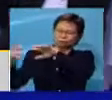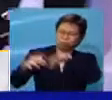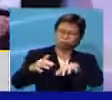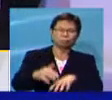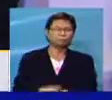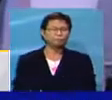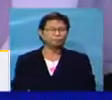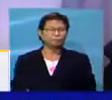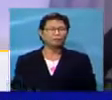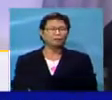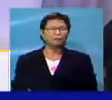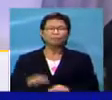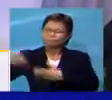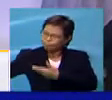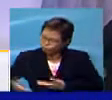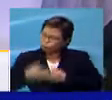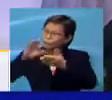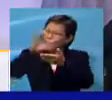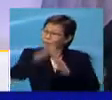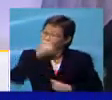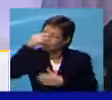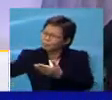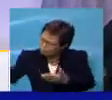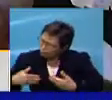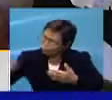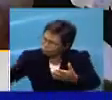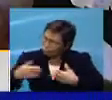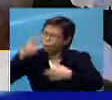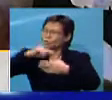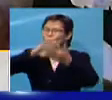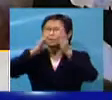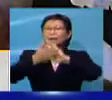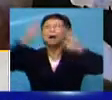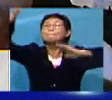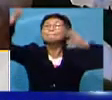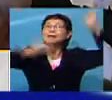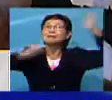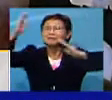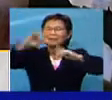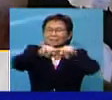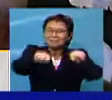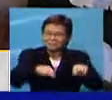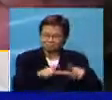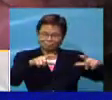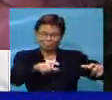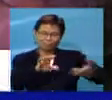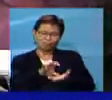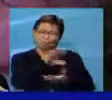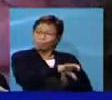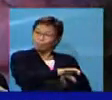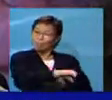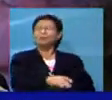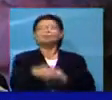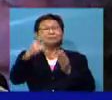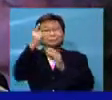dalam pada itu beliau turut mempelawa para pelabur India mengambil peluang untuk menjadikan Malaysia sebagai destinasi pelaburan